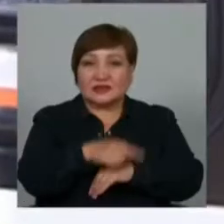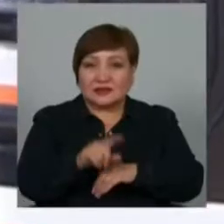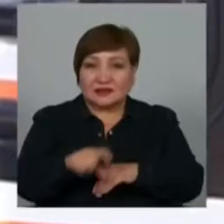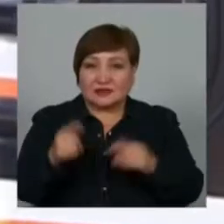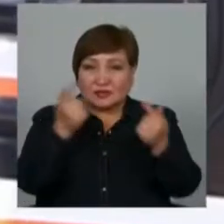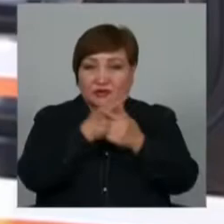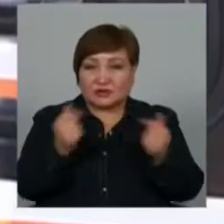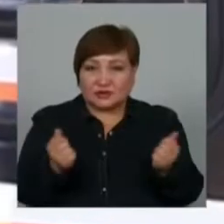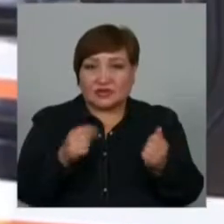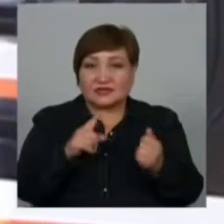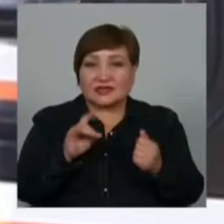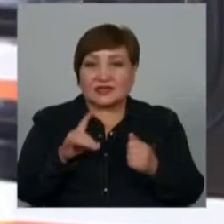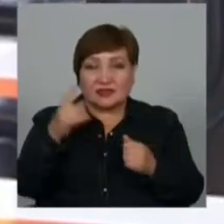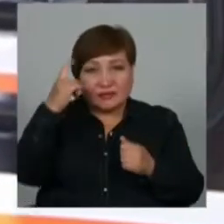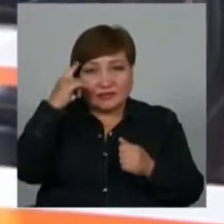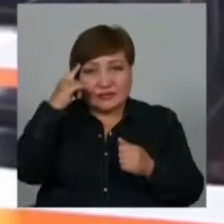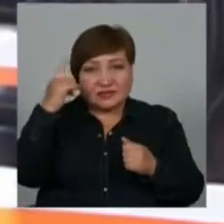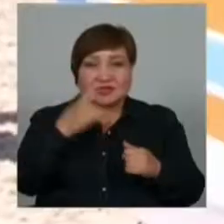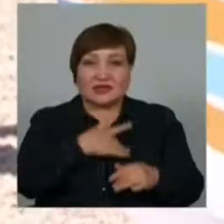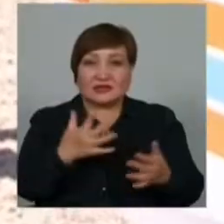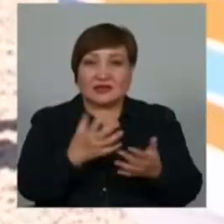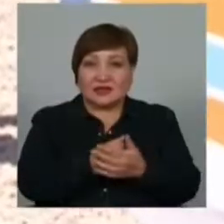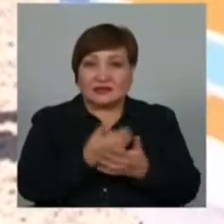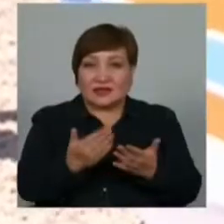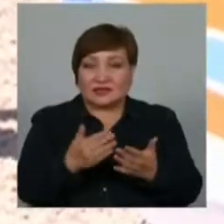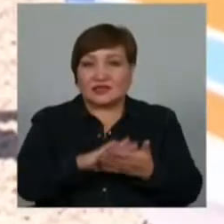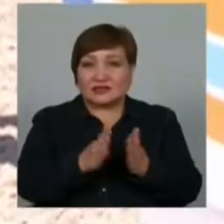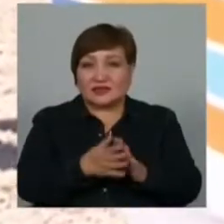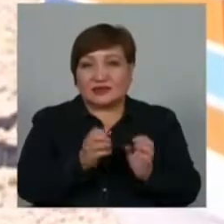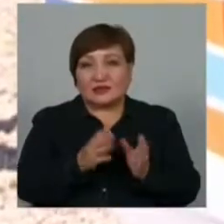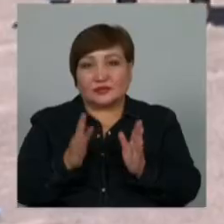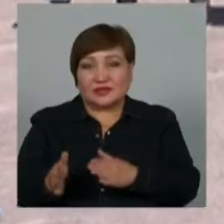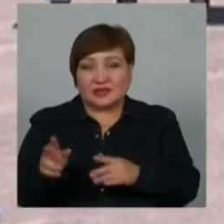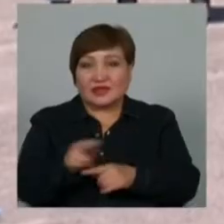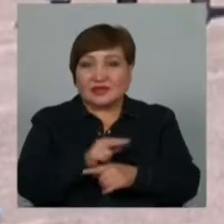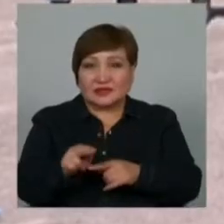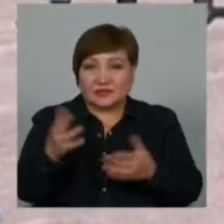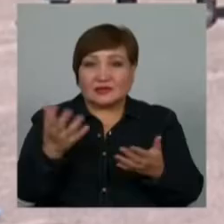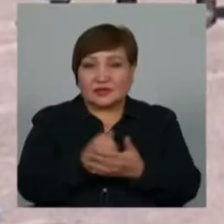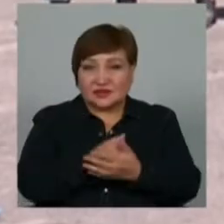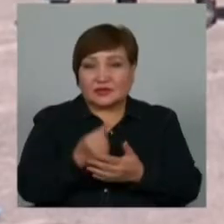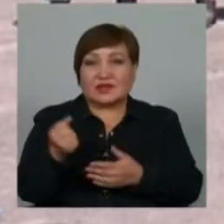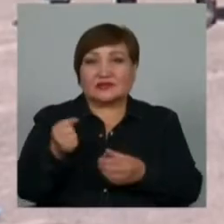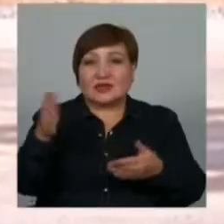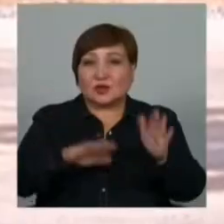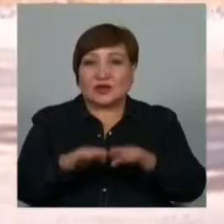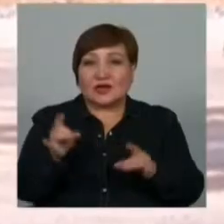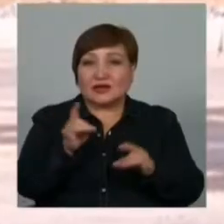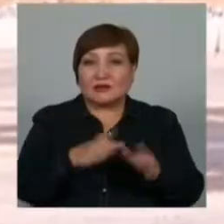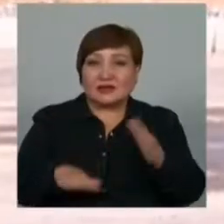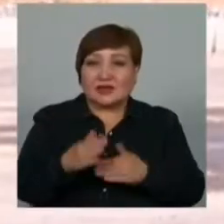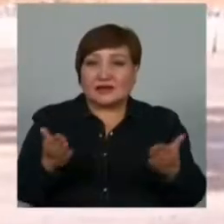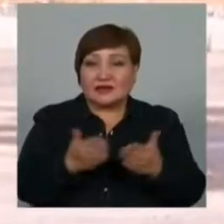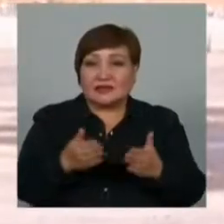бас ми жарақатын алған. Қазір жағдайы қалыпта, қажетті ем шарасын қабылдап жатыр. Төтеншеліктер таулы аймақта қандай да бір оқыс оқиға болған